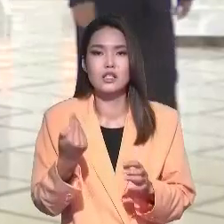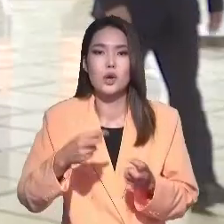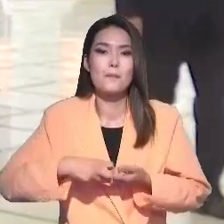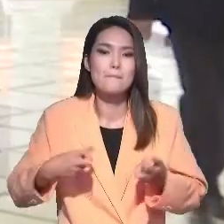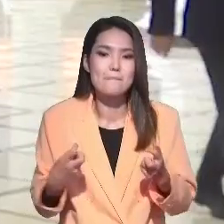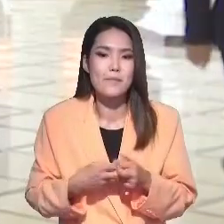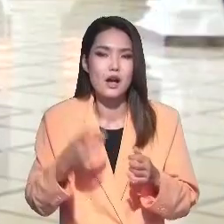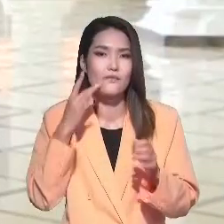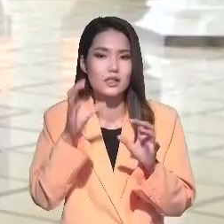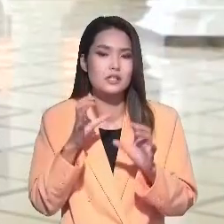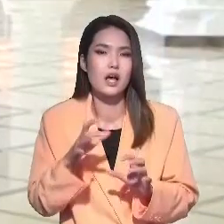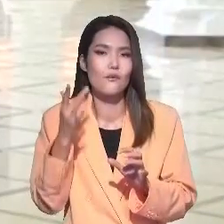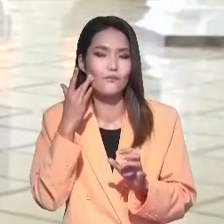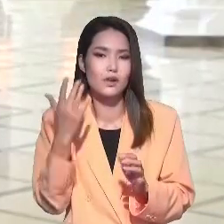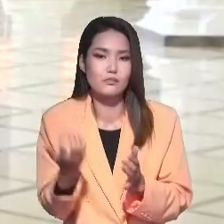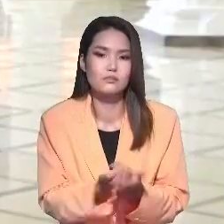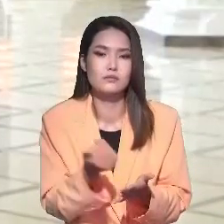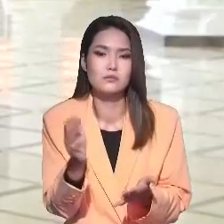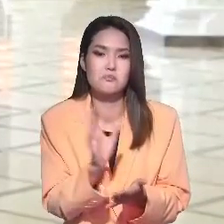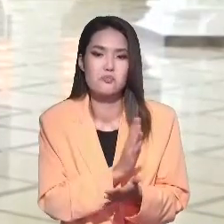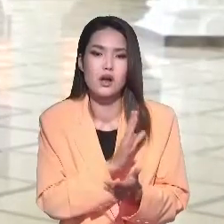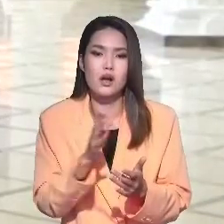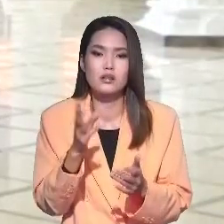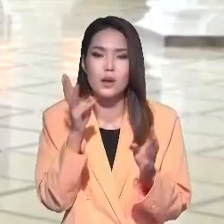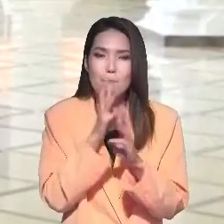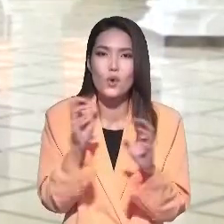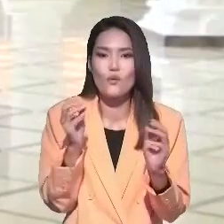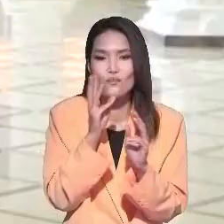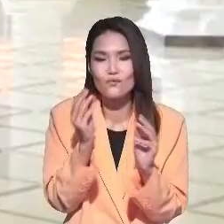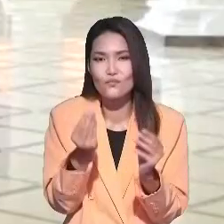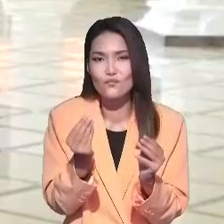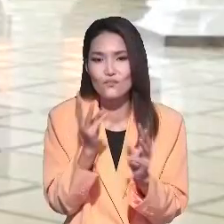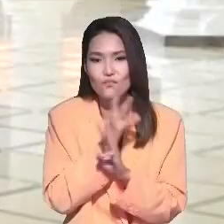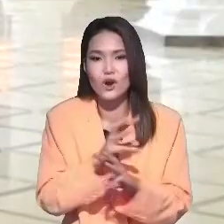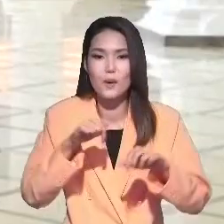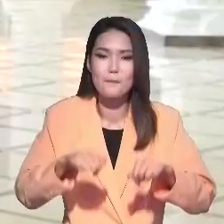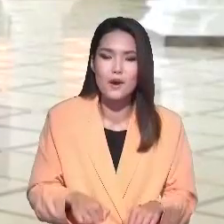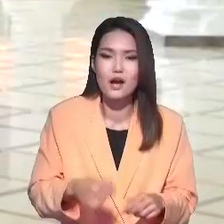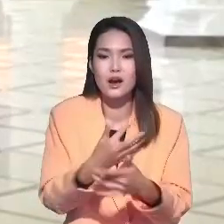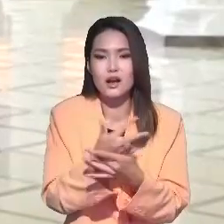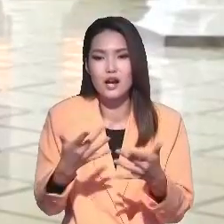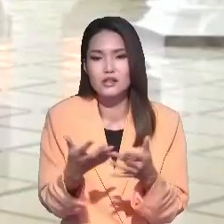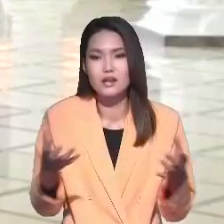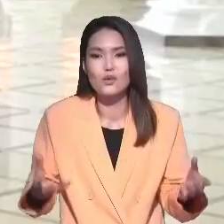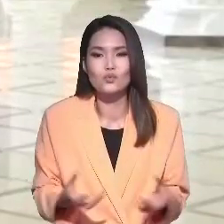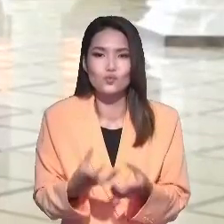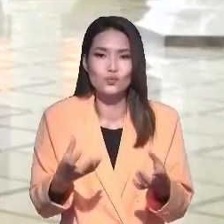в законодательстве. Этот вопрос. И вопрос бюджетного финансирования. Когда делается проект и